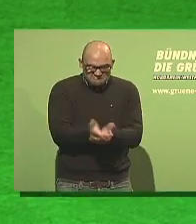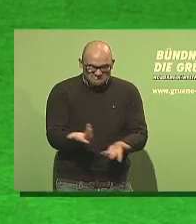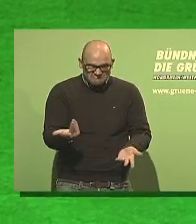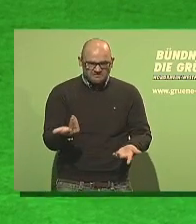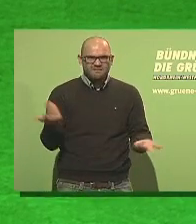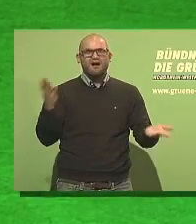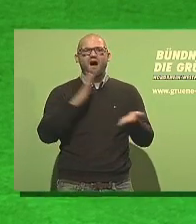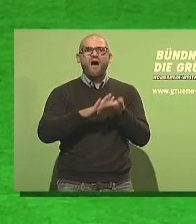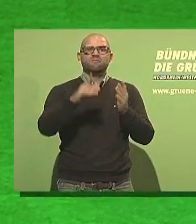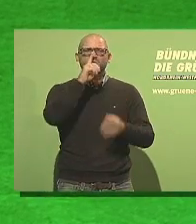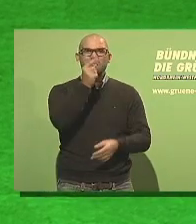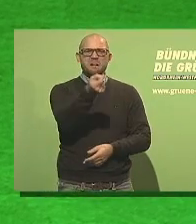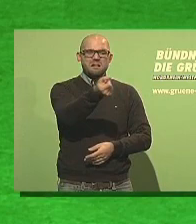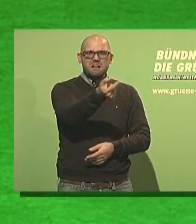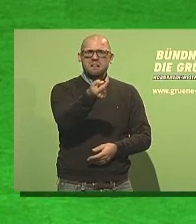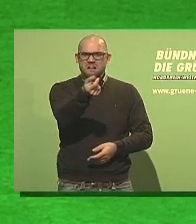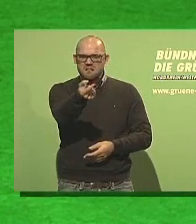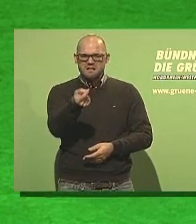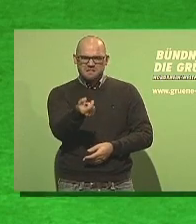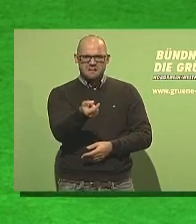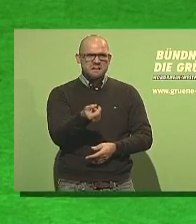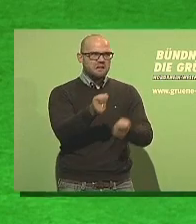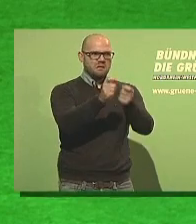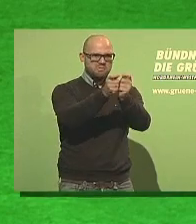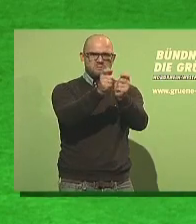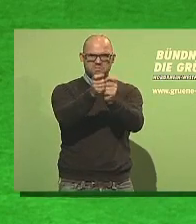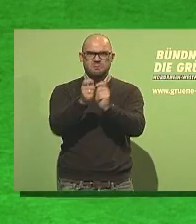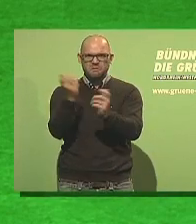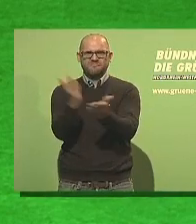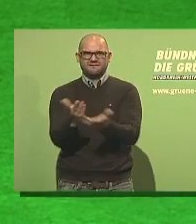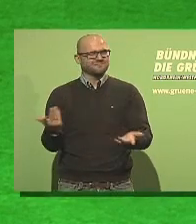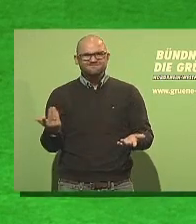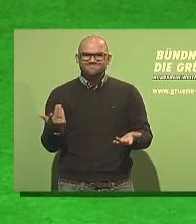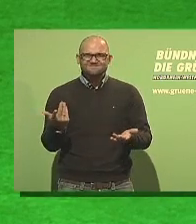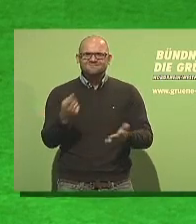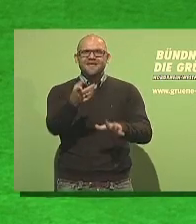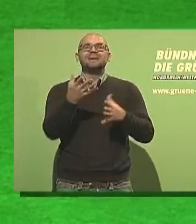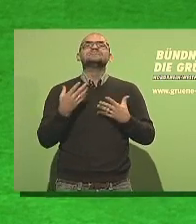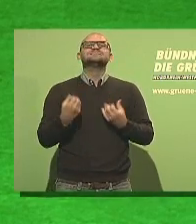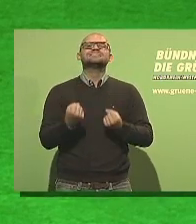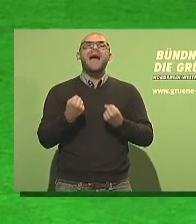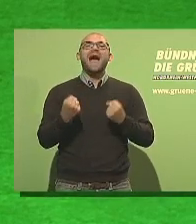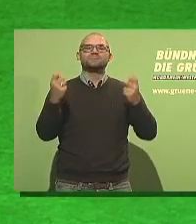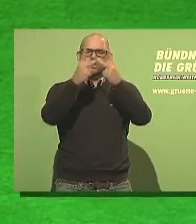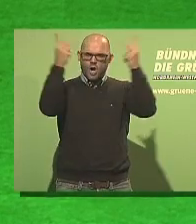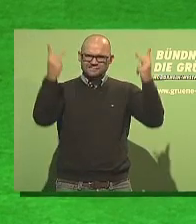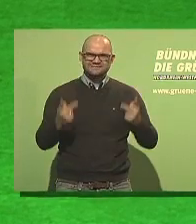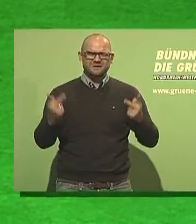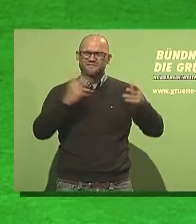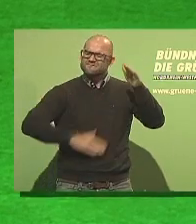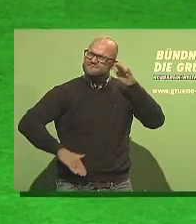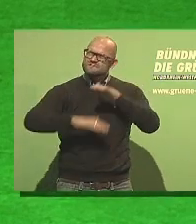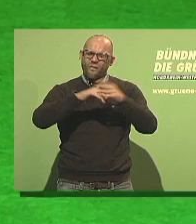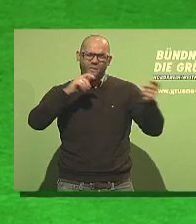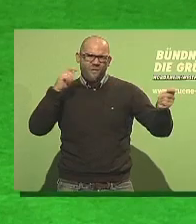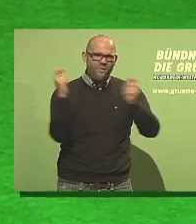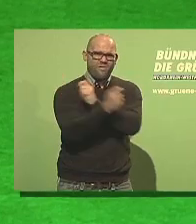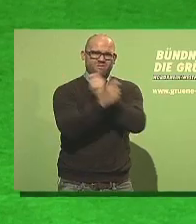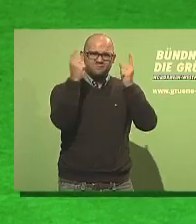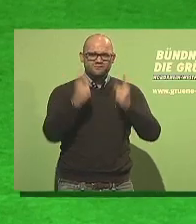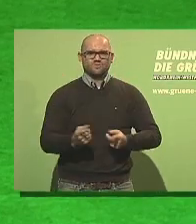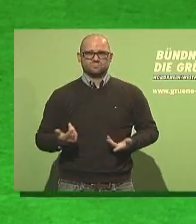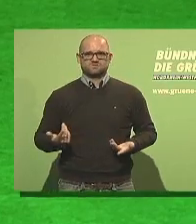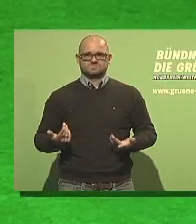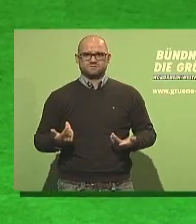kleinen Stellschrauben reicht nicht aus. Die Sicherheitsarchitektur gehört vom Wasserkopf auf die Füße gestellt, liebe Freundinnen und Freunde.